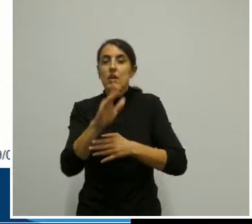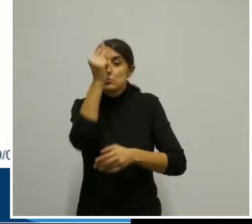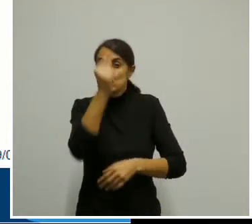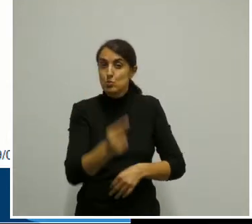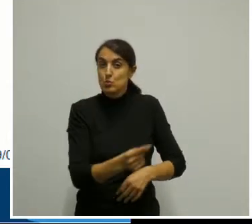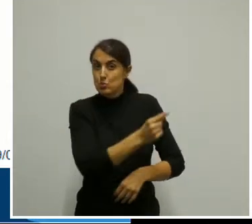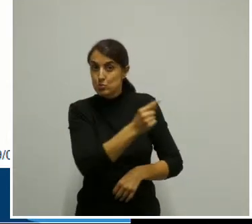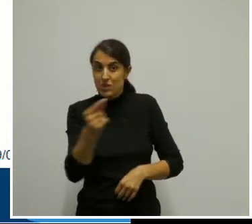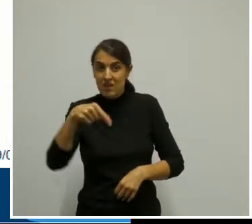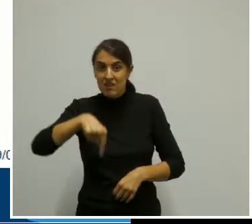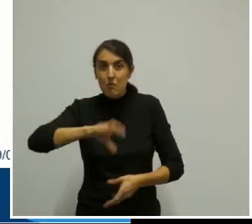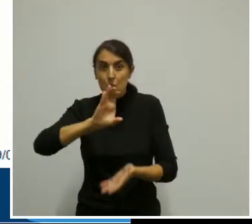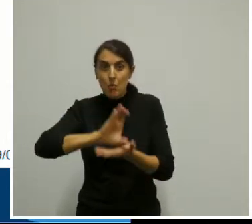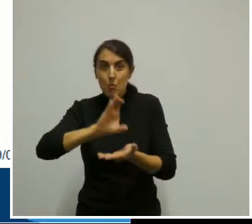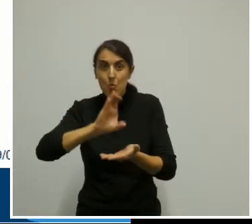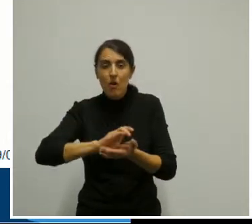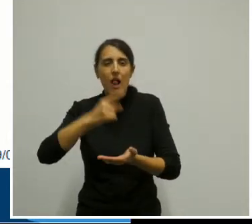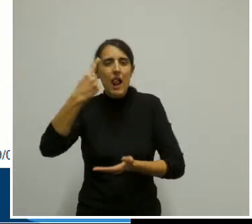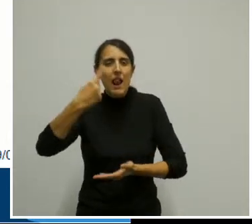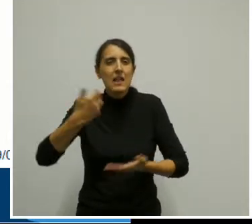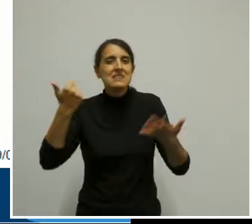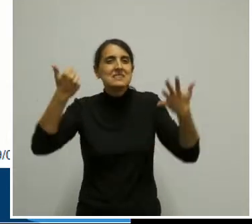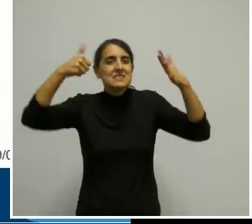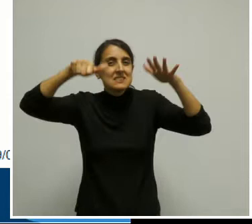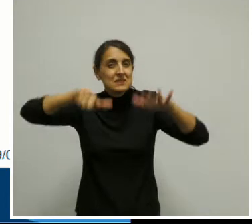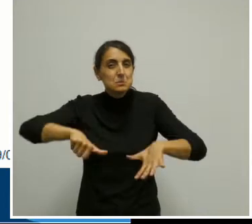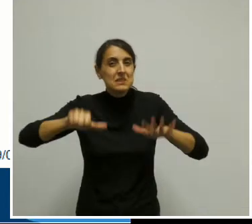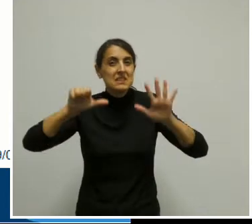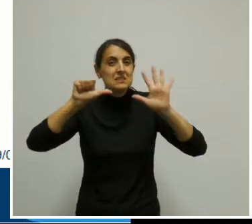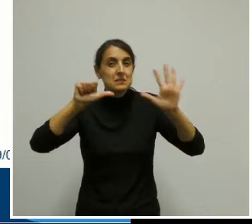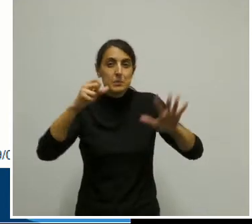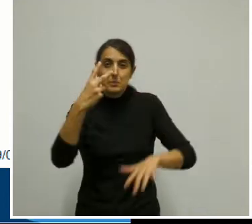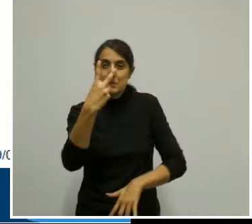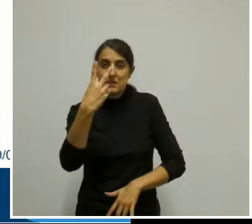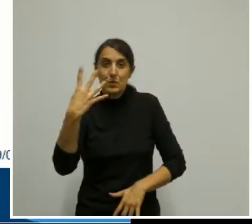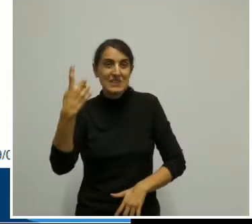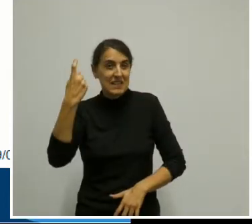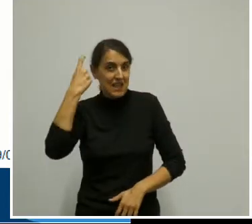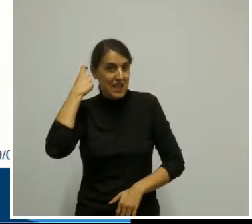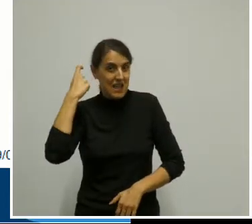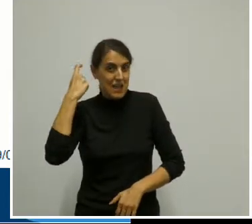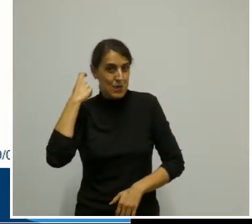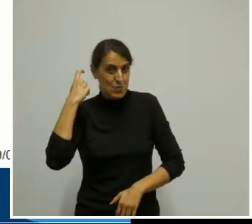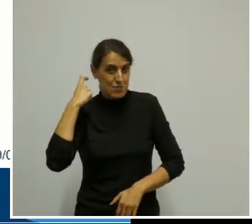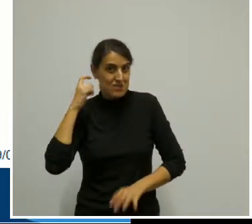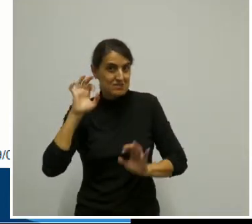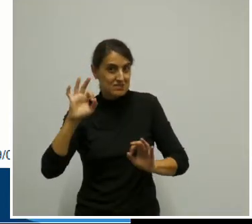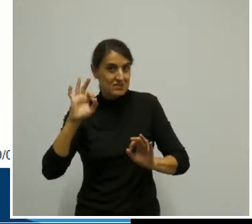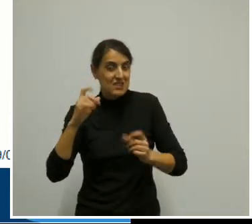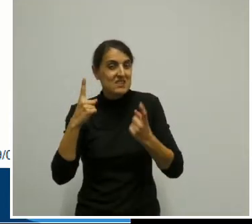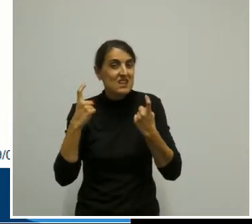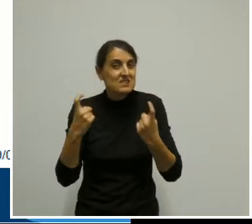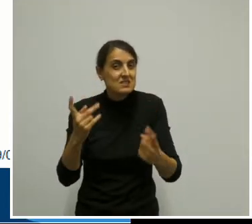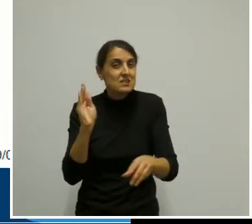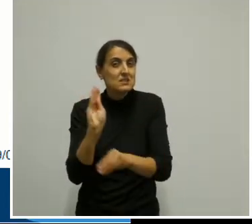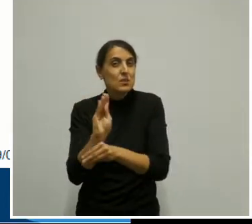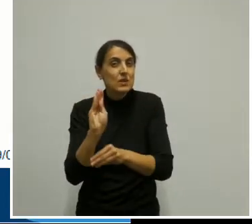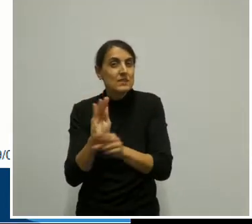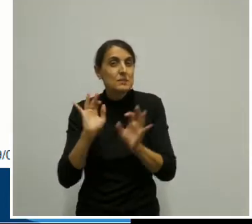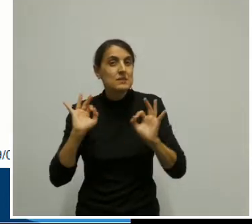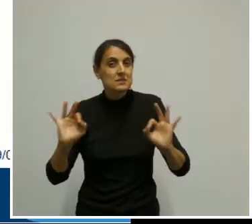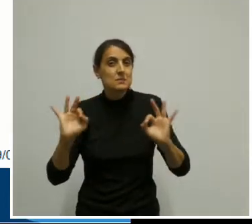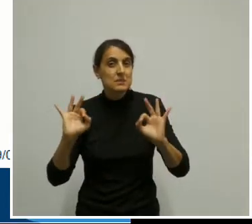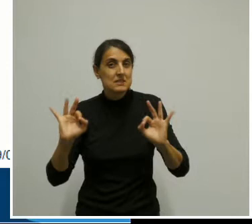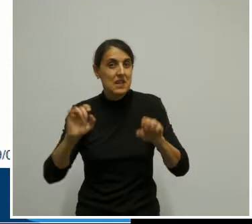total, aquest curs hi ha 6.624 alumnes d'aquest grup que diem de necessitats